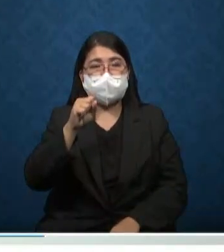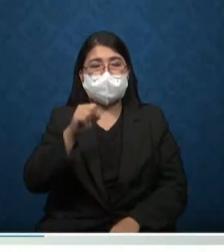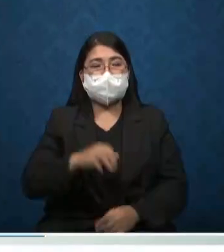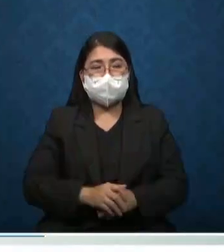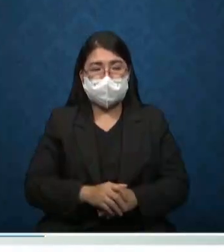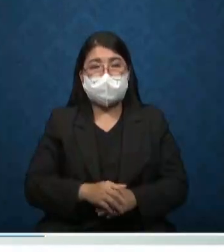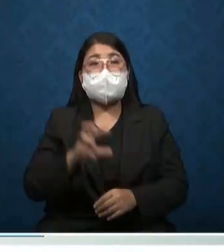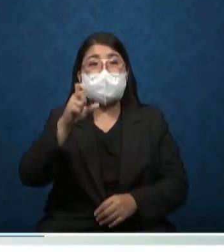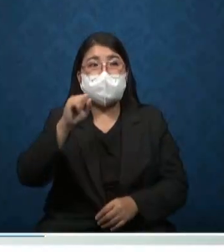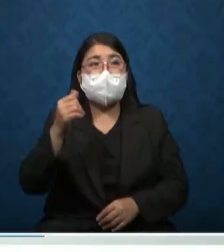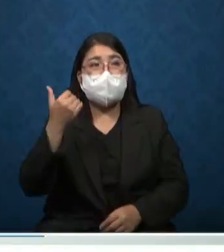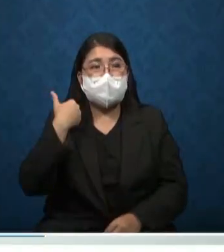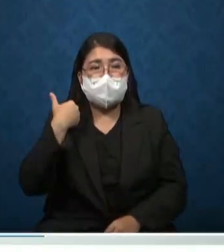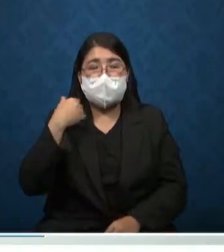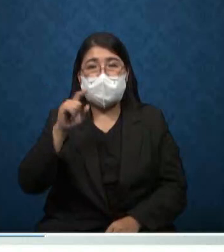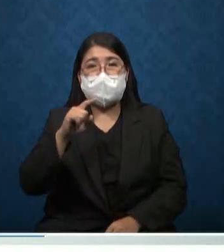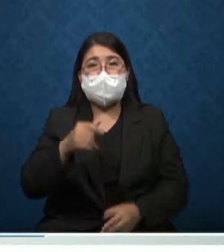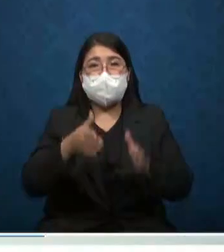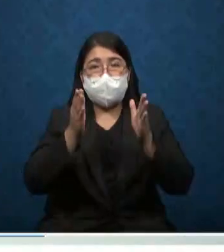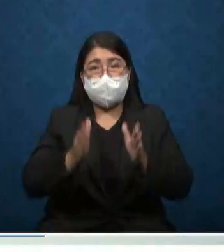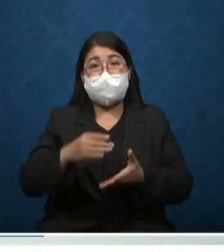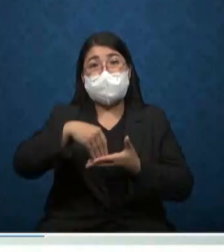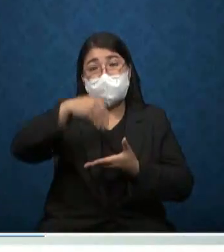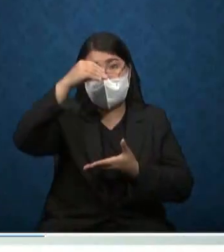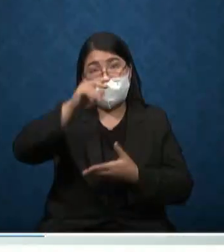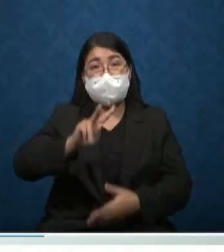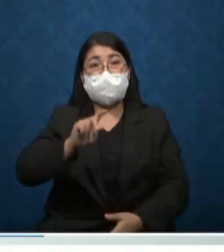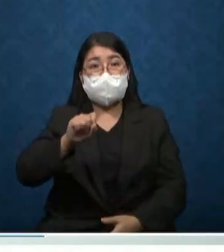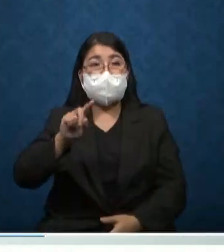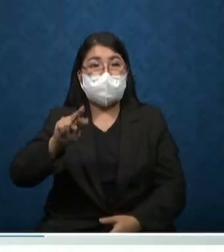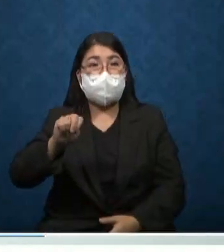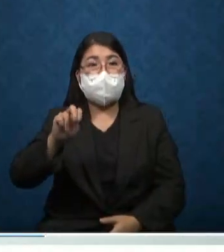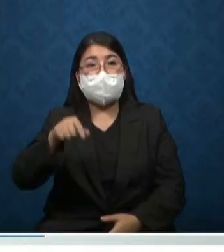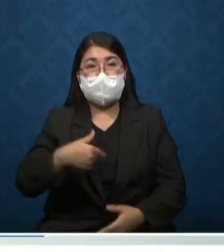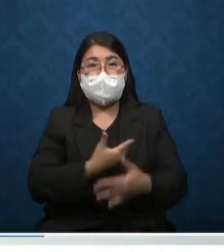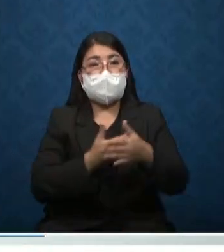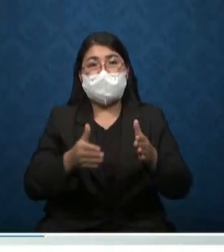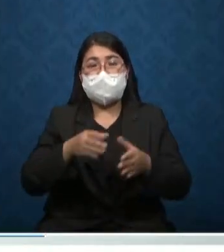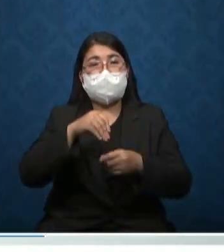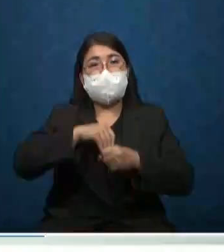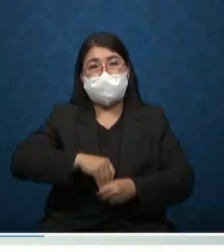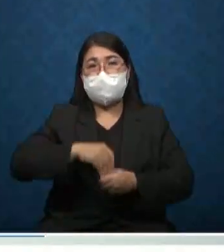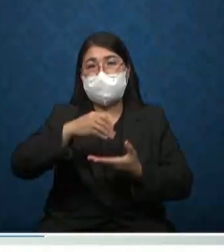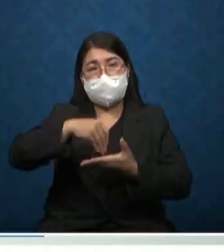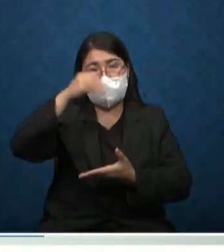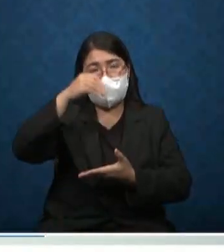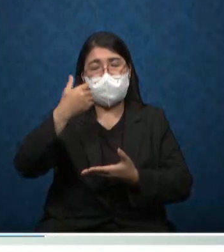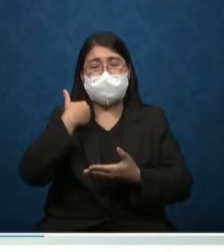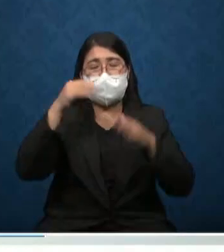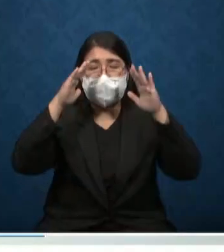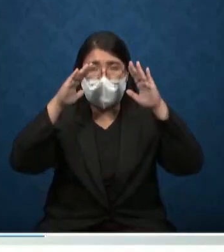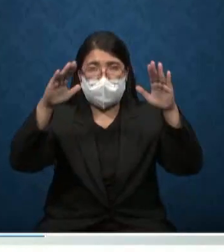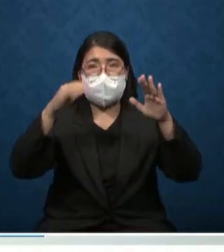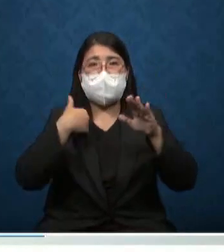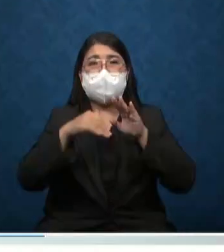าผู้ที่เข้าเรียนในระบบกศน.ยังคงต้องมานั่งเรียนอยู่แล้วก็มีการเทียบประสบการณ์ก็คือการที่จะต้องให้เ